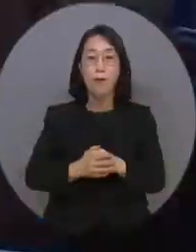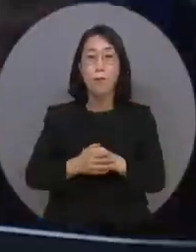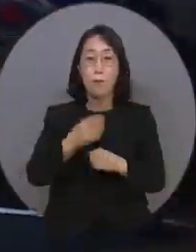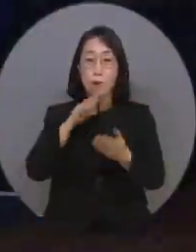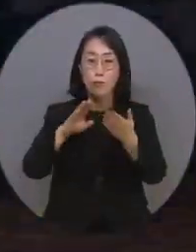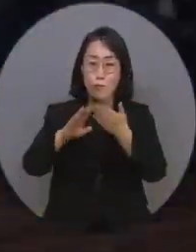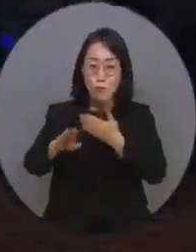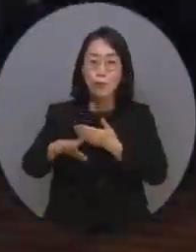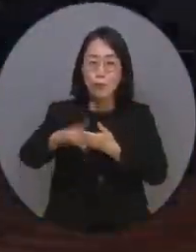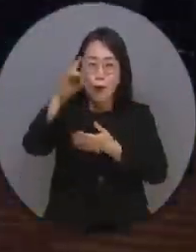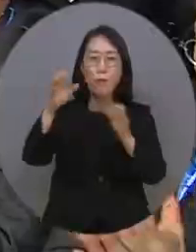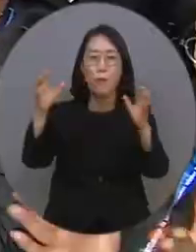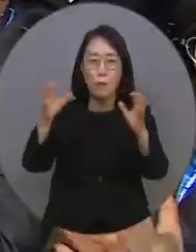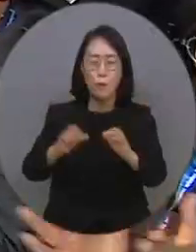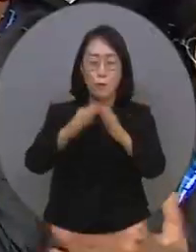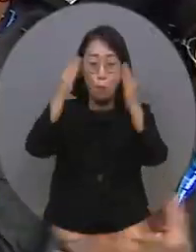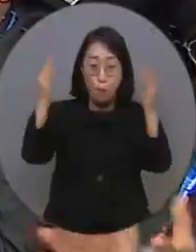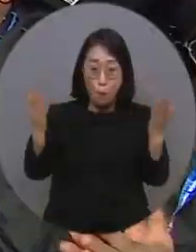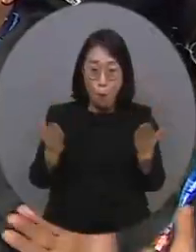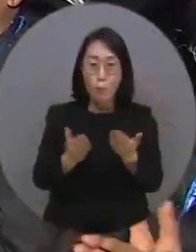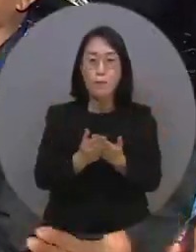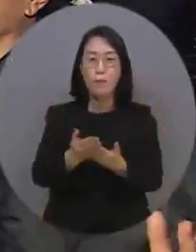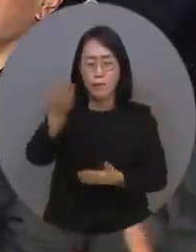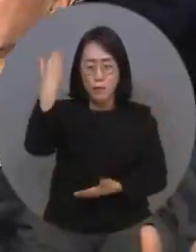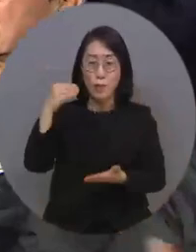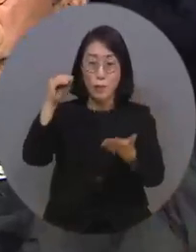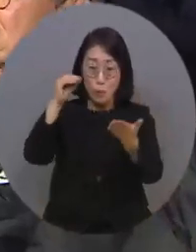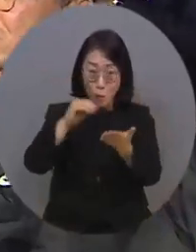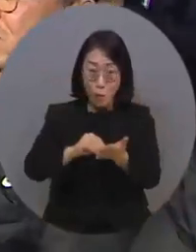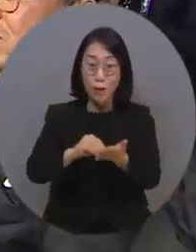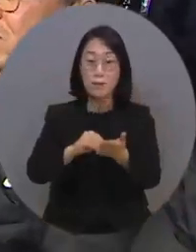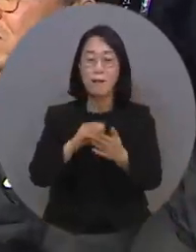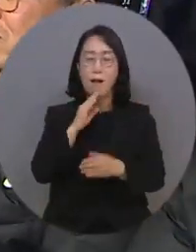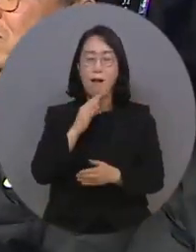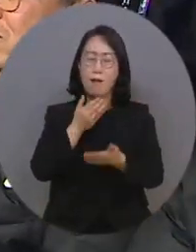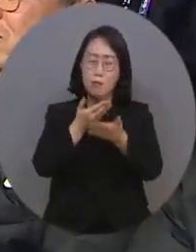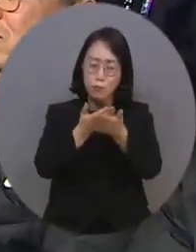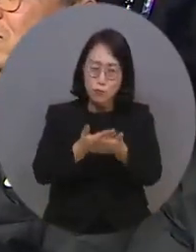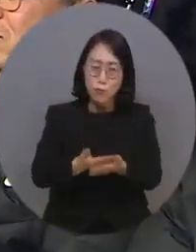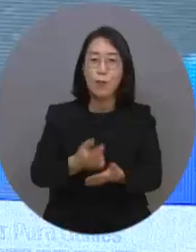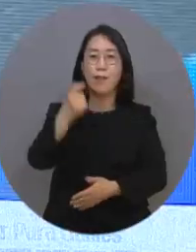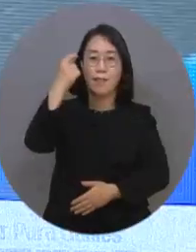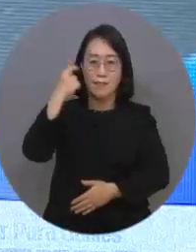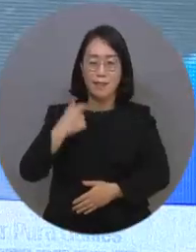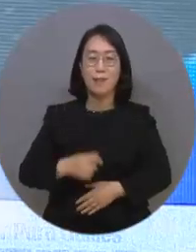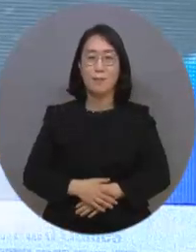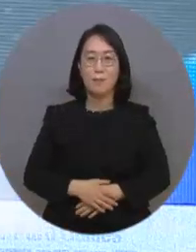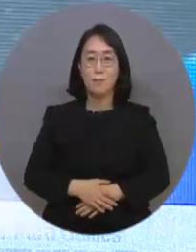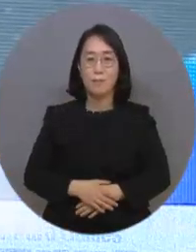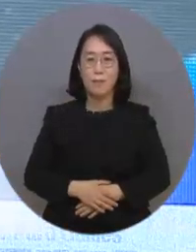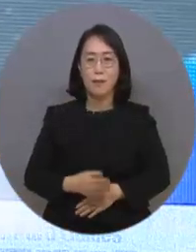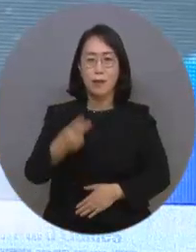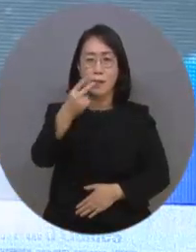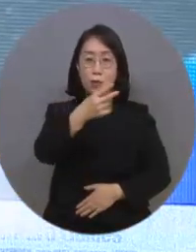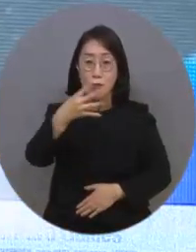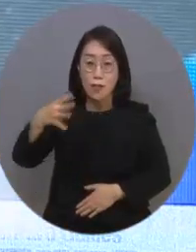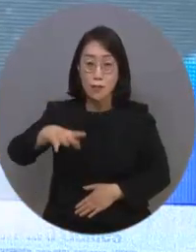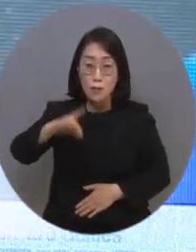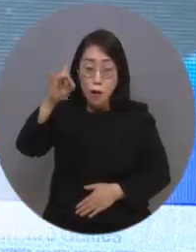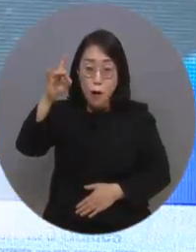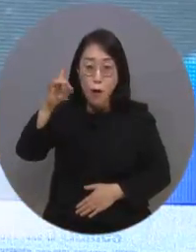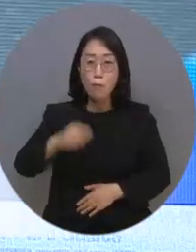처음으로 열려 모든 행사와 경기가 정상 운영돼 그 의미를 더했습니다. 2004년 첫